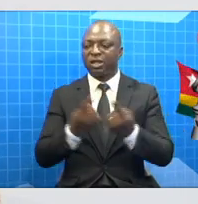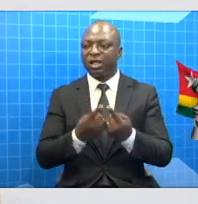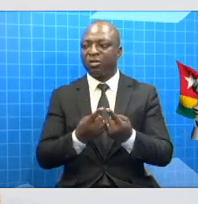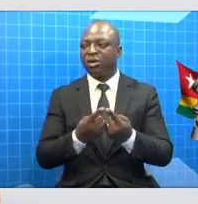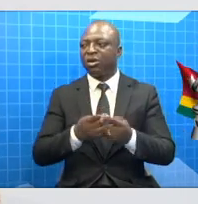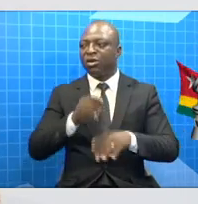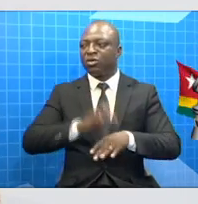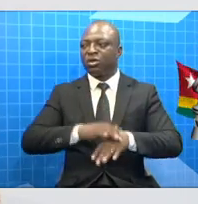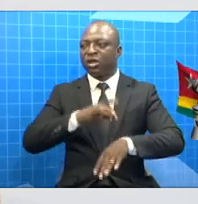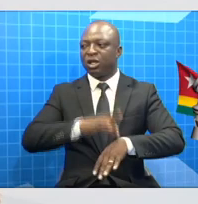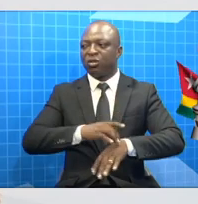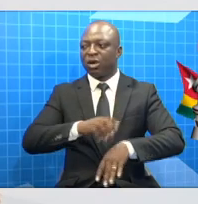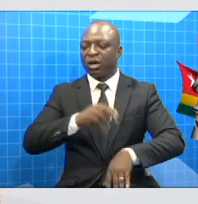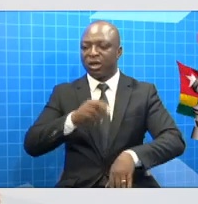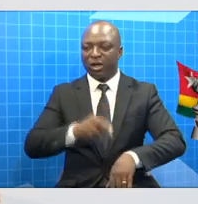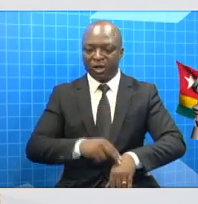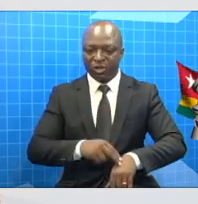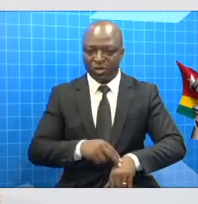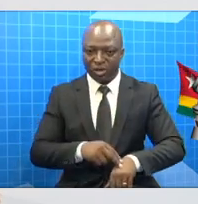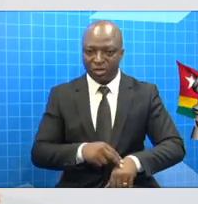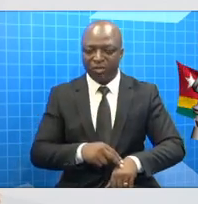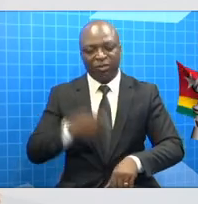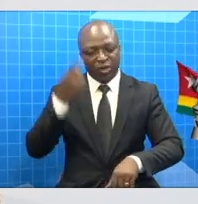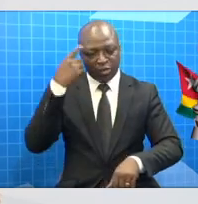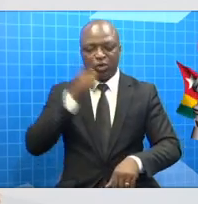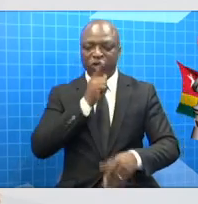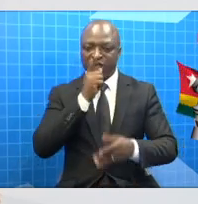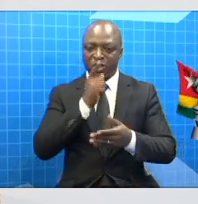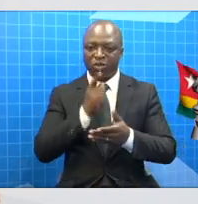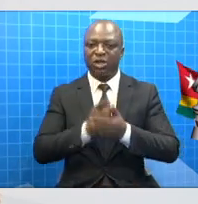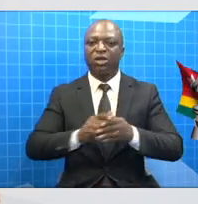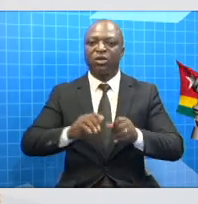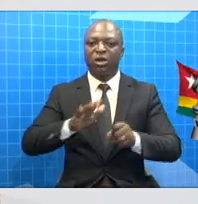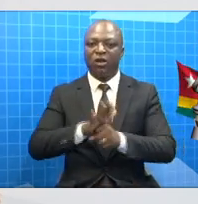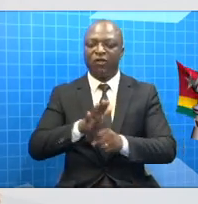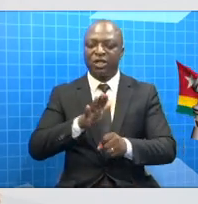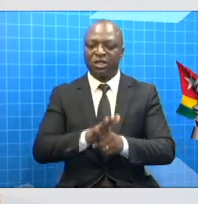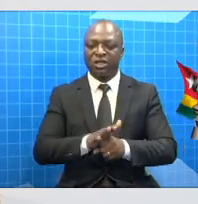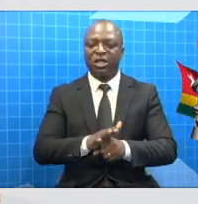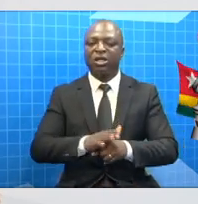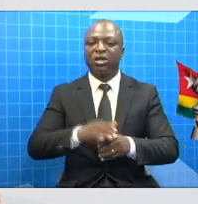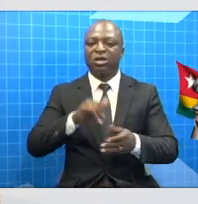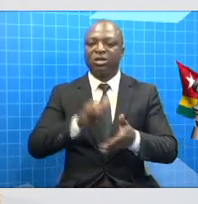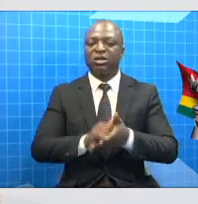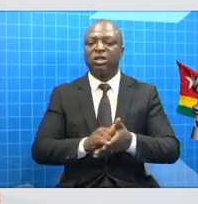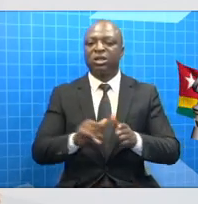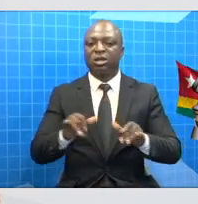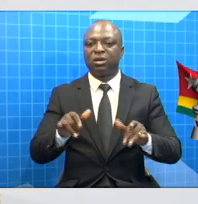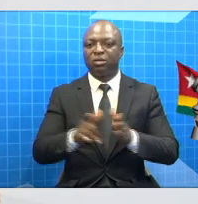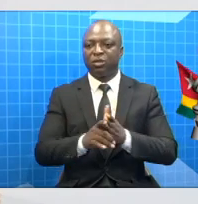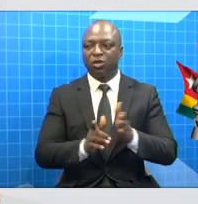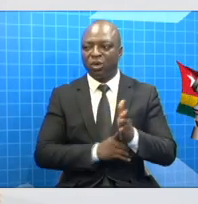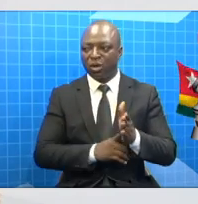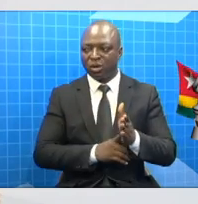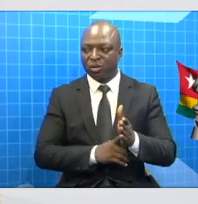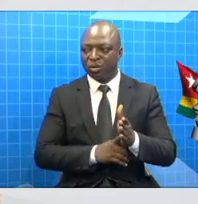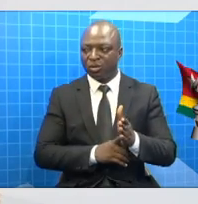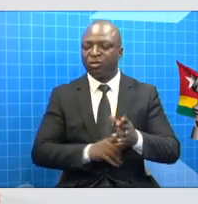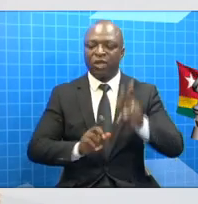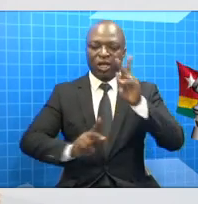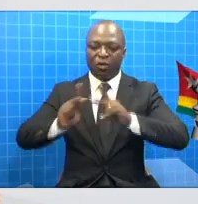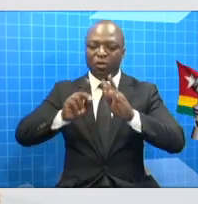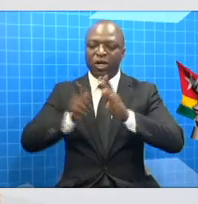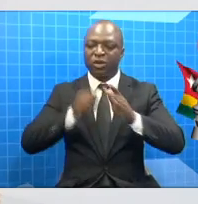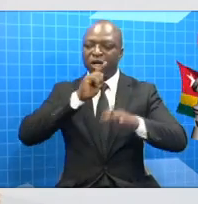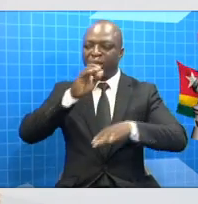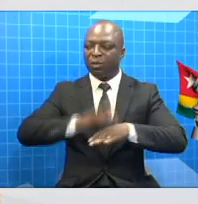mixtes sur toute l'étendue du territoire pour s'assurer de l'effectivité des présentes mesures. La population